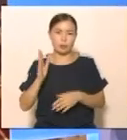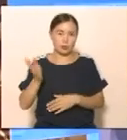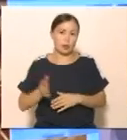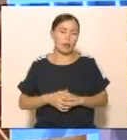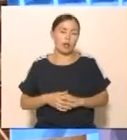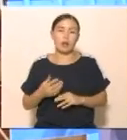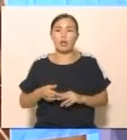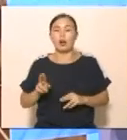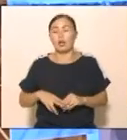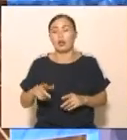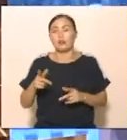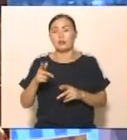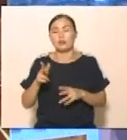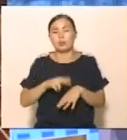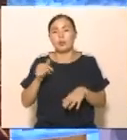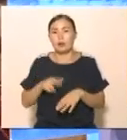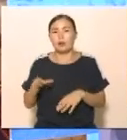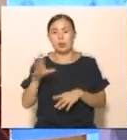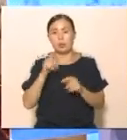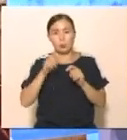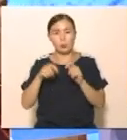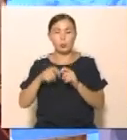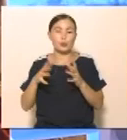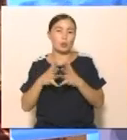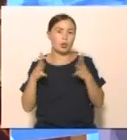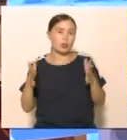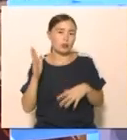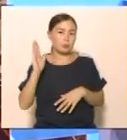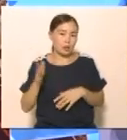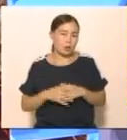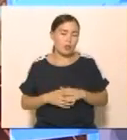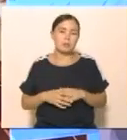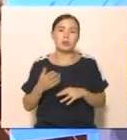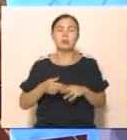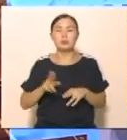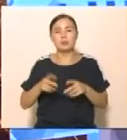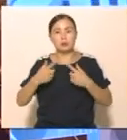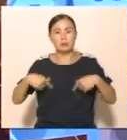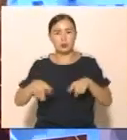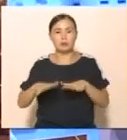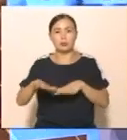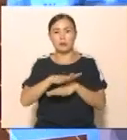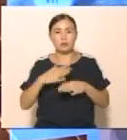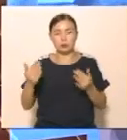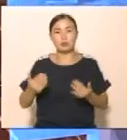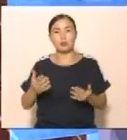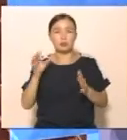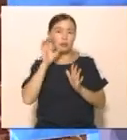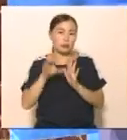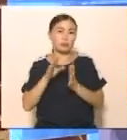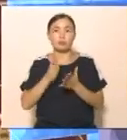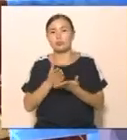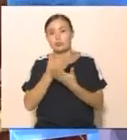бересіз. Тіпті тәртіп сақшылардың тарапынан да тексерісте күшейтетінді айтып қалды. Ал аталған ережеге біздің аймақтың тұрғындары бағынып жатыр ма?